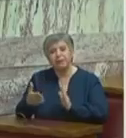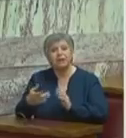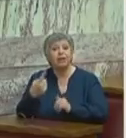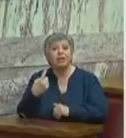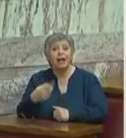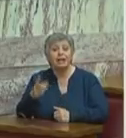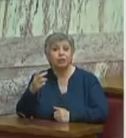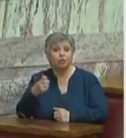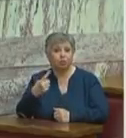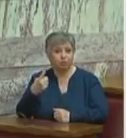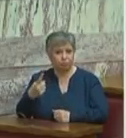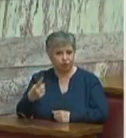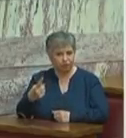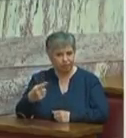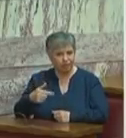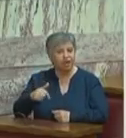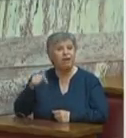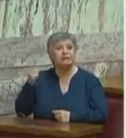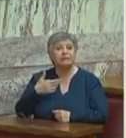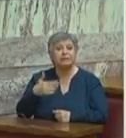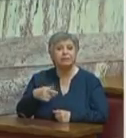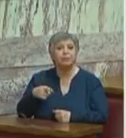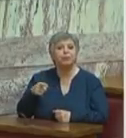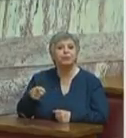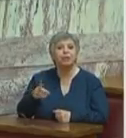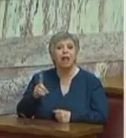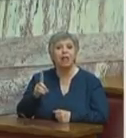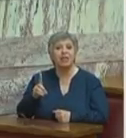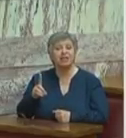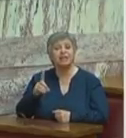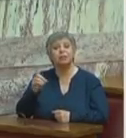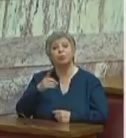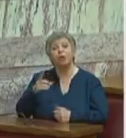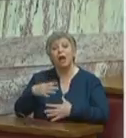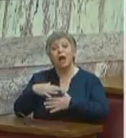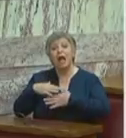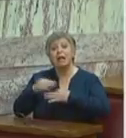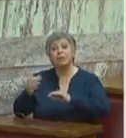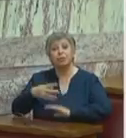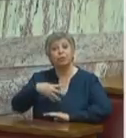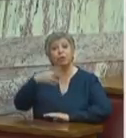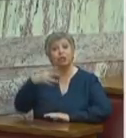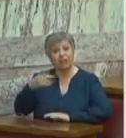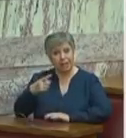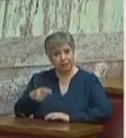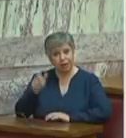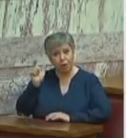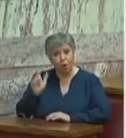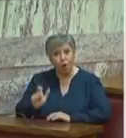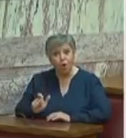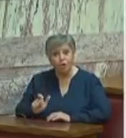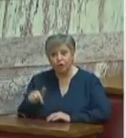121 έρχεται ο κύριος Δρίτσας ως εκπρόσωπος του ΣΥΡΙΖΑ και λέει